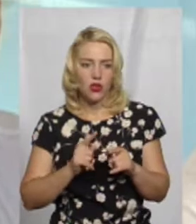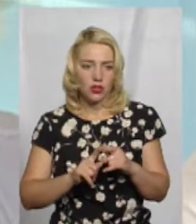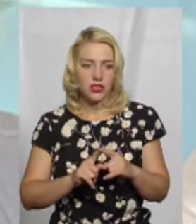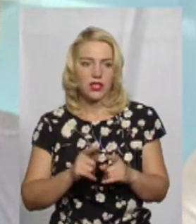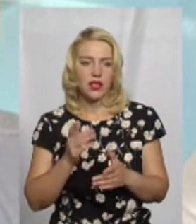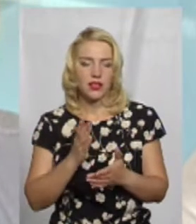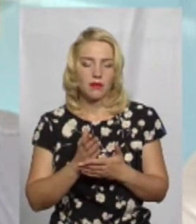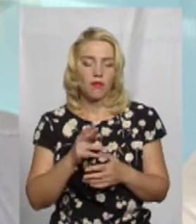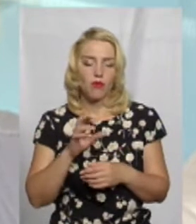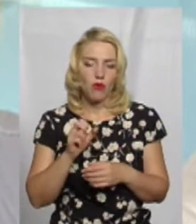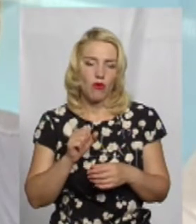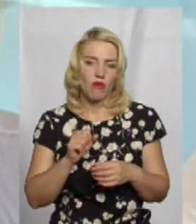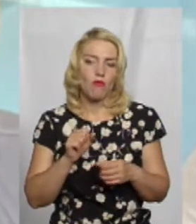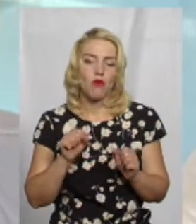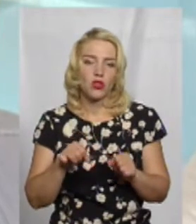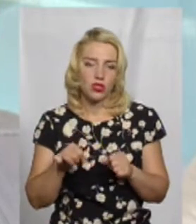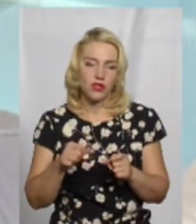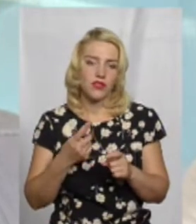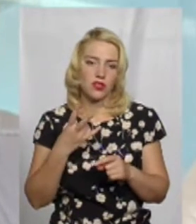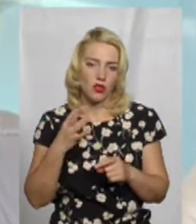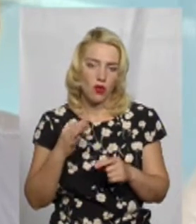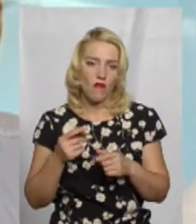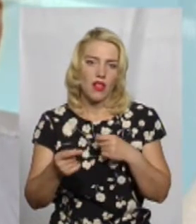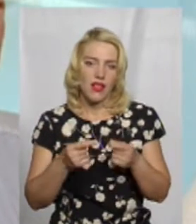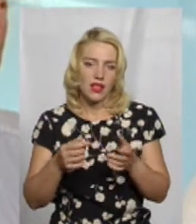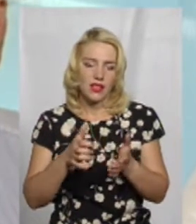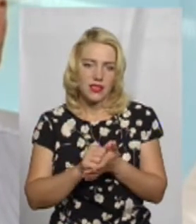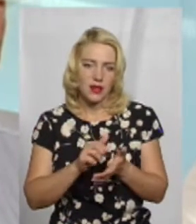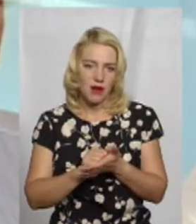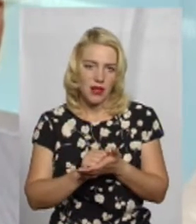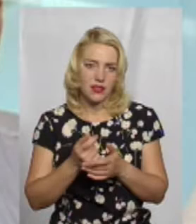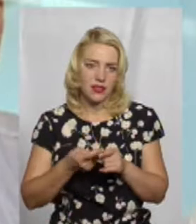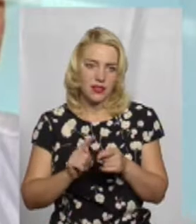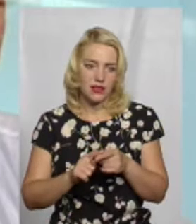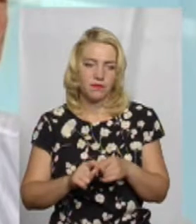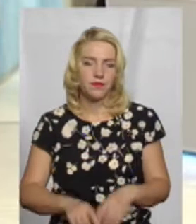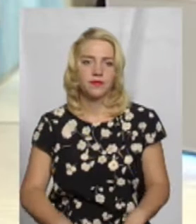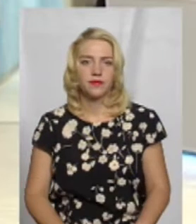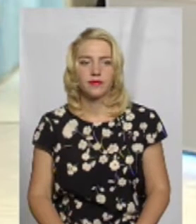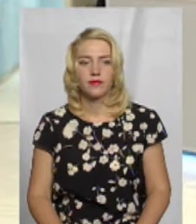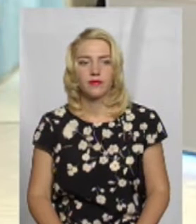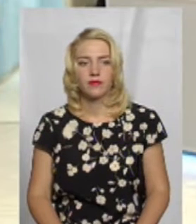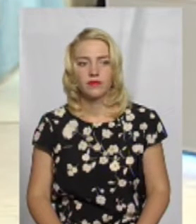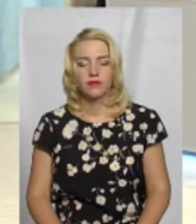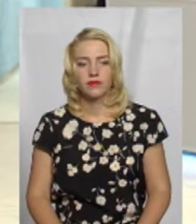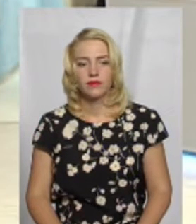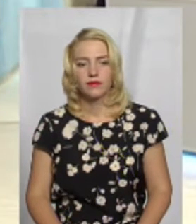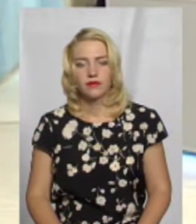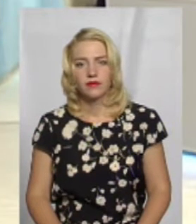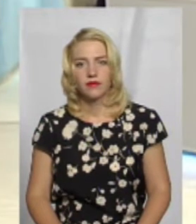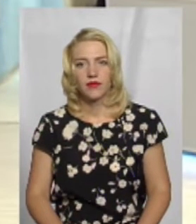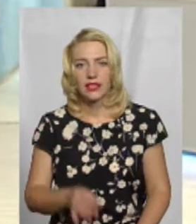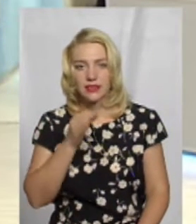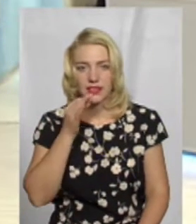по мірі можливості, але влада займається, і оце приємно було чути сьогодні. Пані